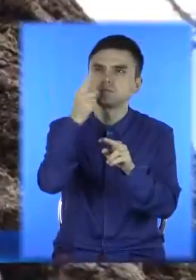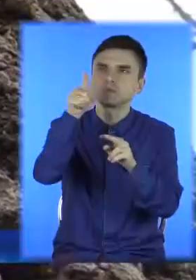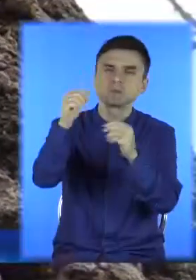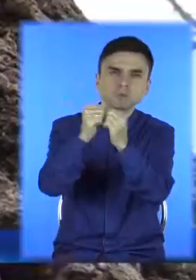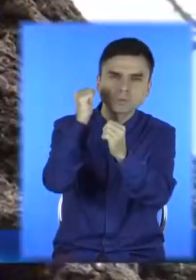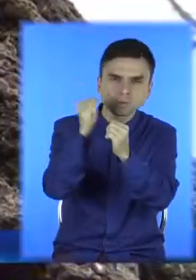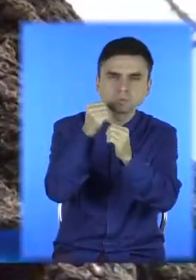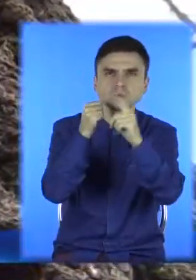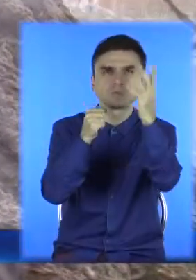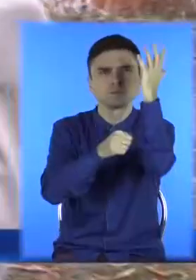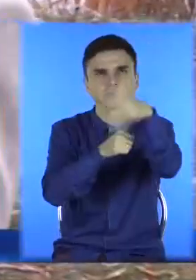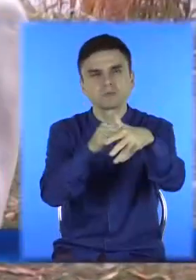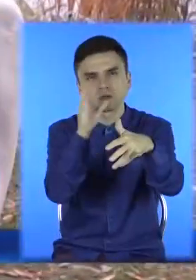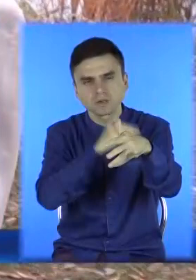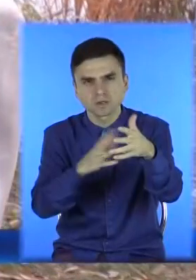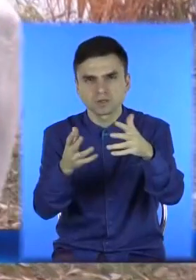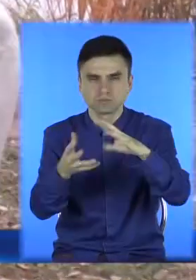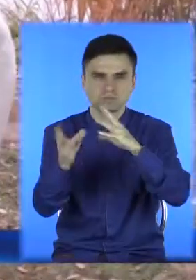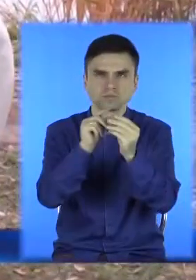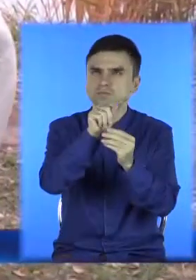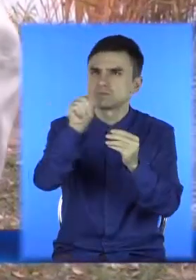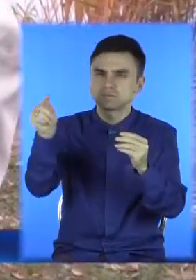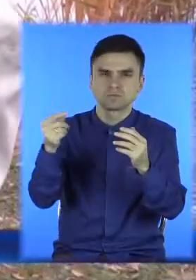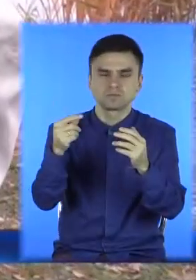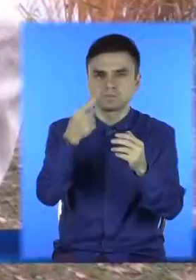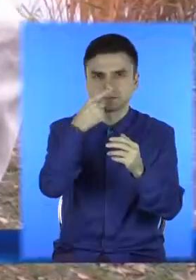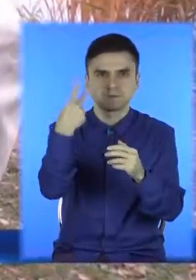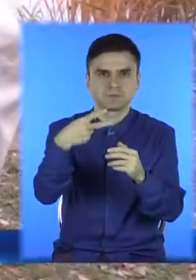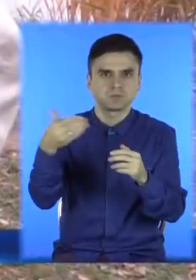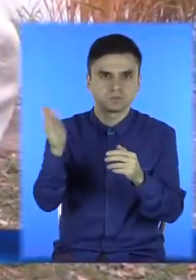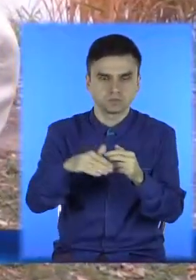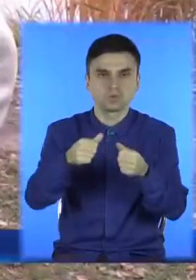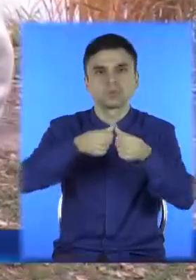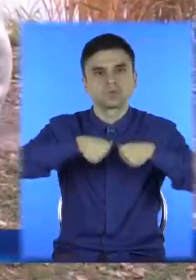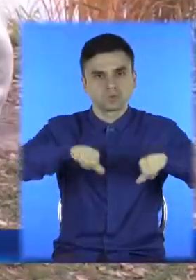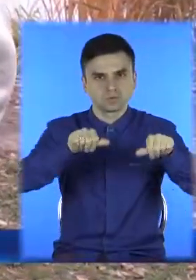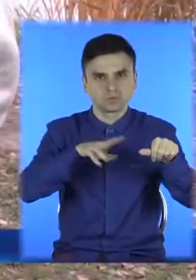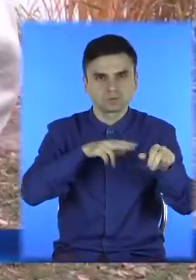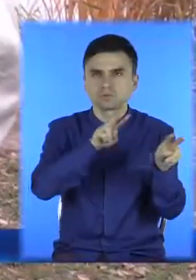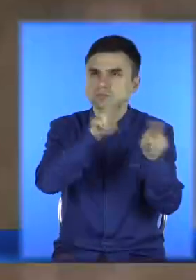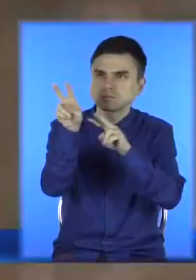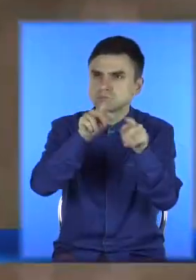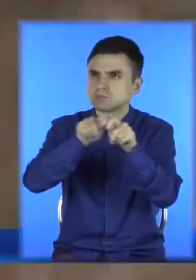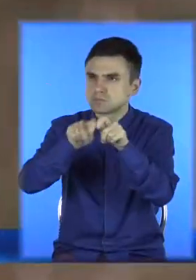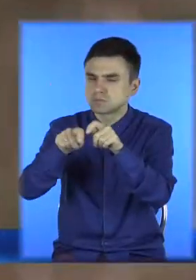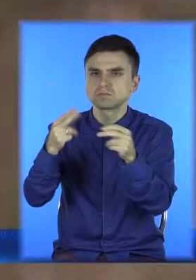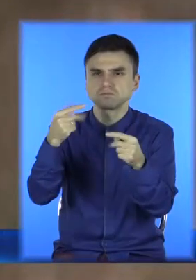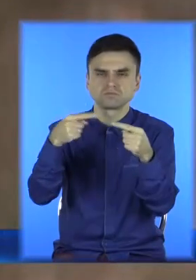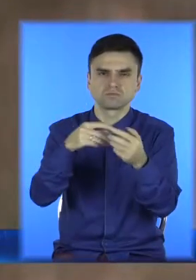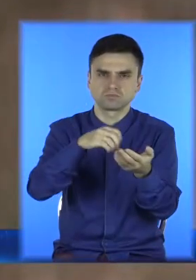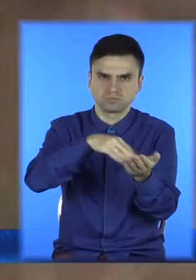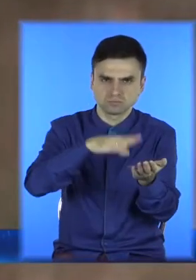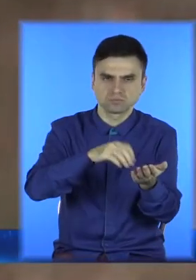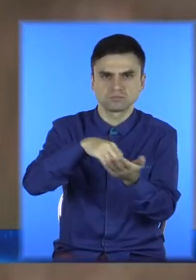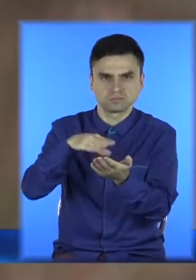оглянула всі і підтвердила результати дослідження за рік. Кількість сухостоїв не збільшилась, проте деякі з них доведеться зрубати,